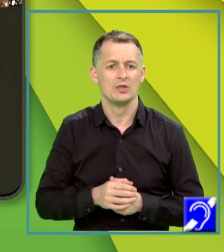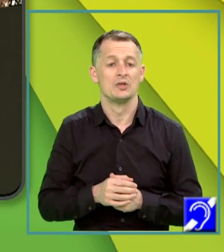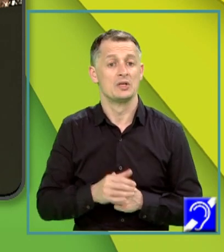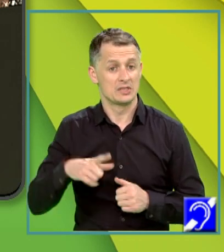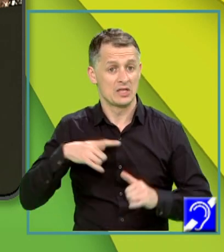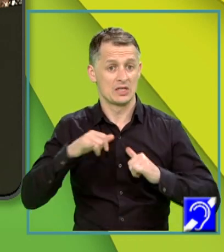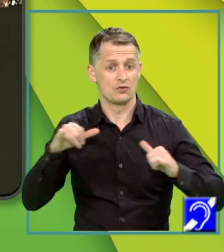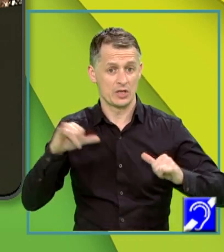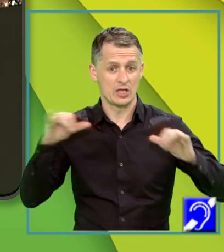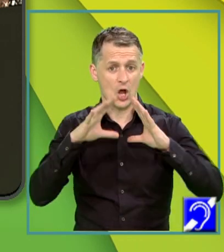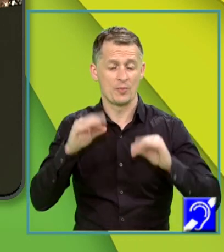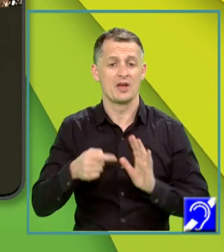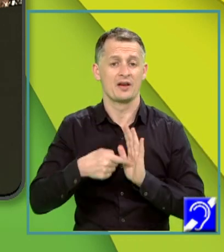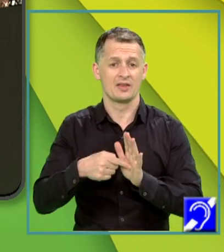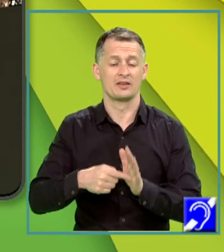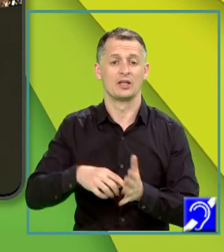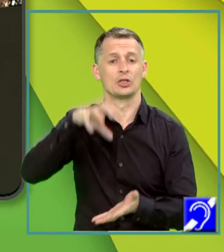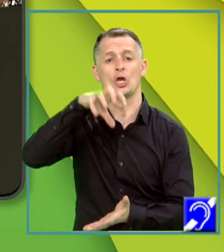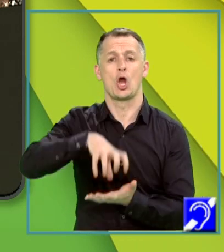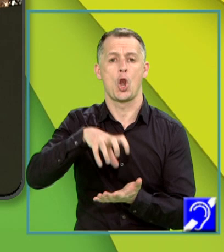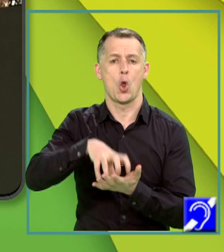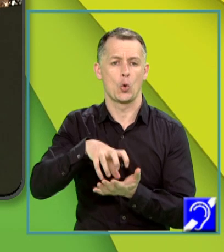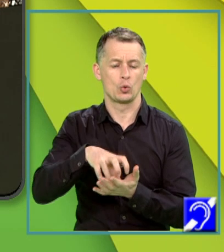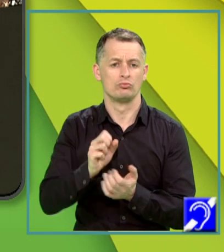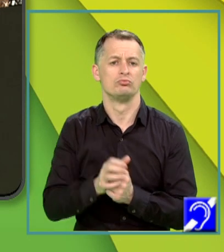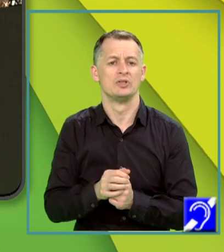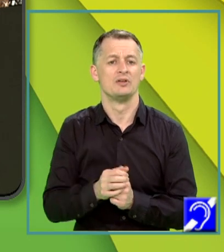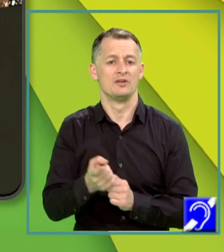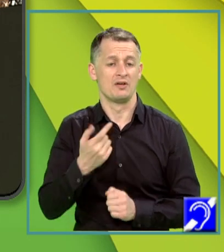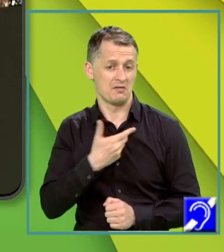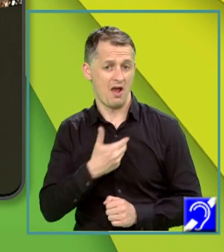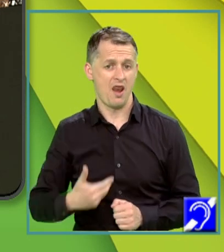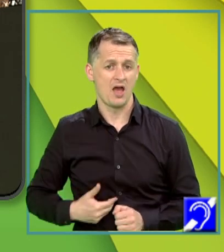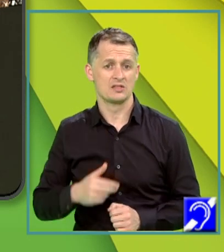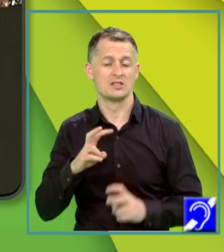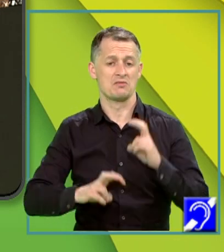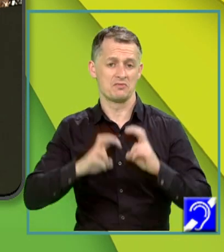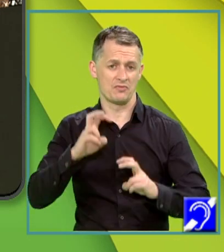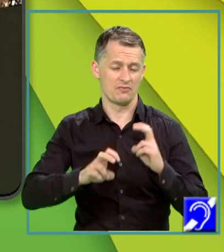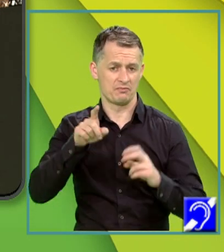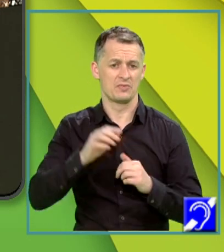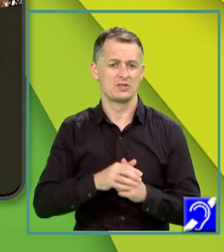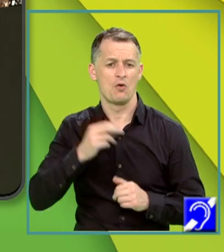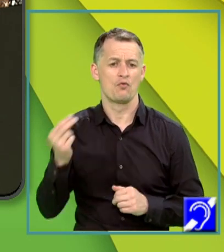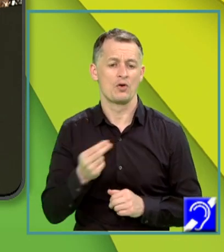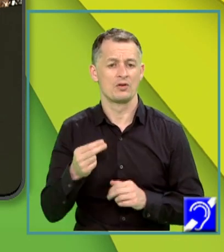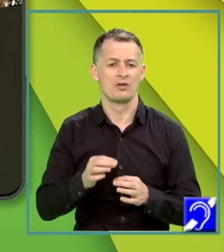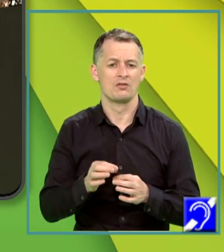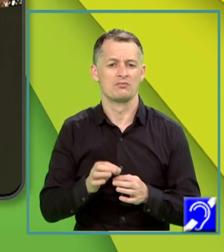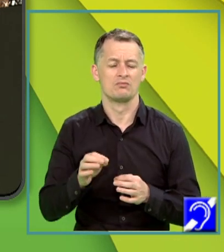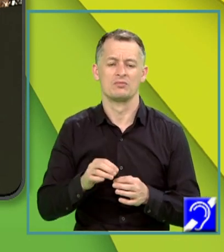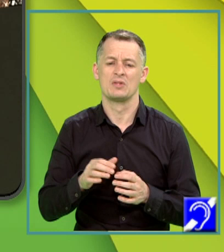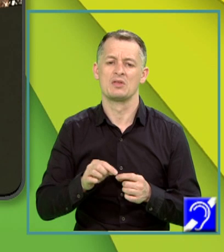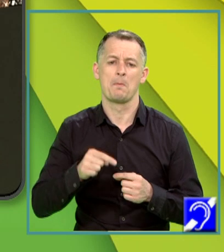reprezentate de combinatele siderurgice de la Galați putem observa și pe harta Galați lui este foarte departe de resursele